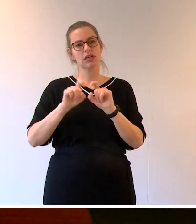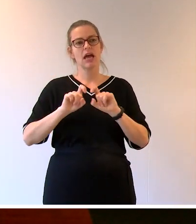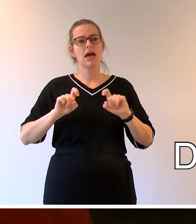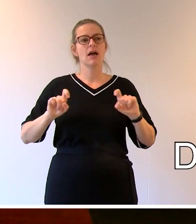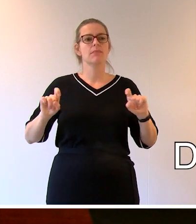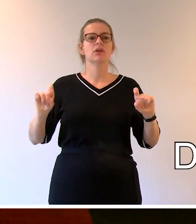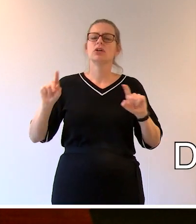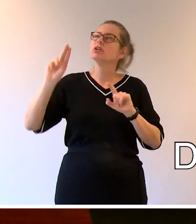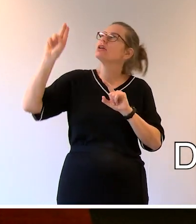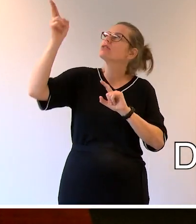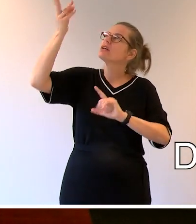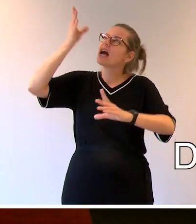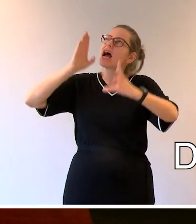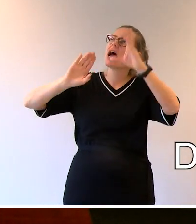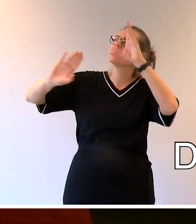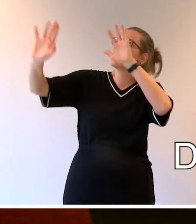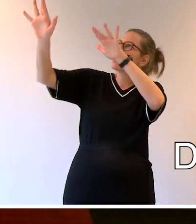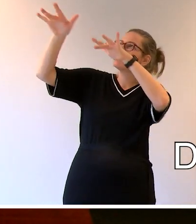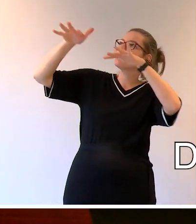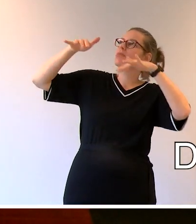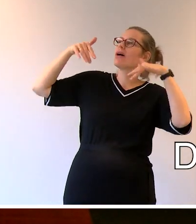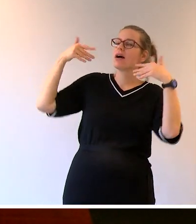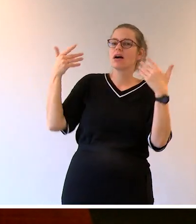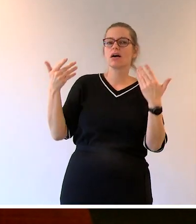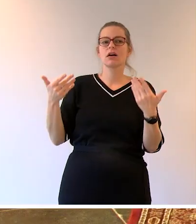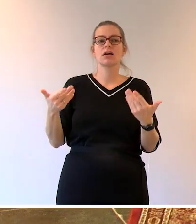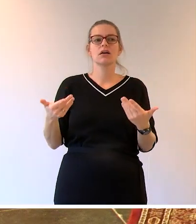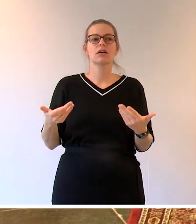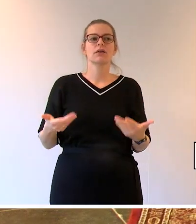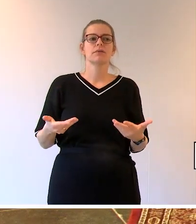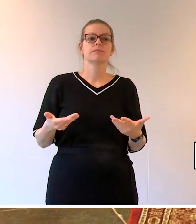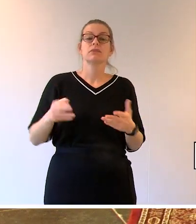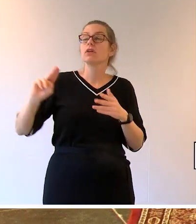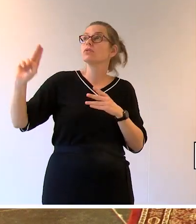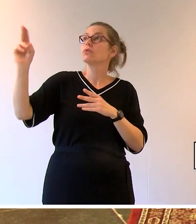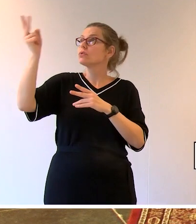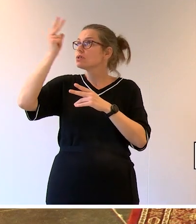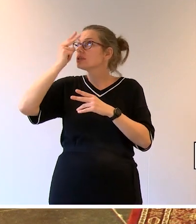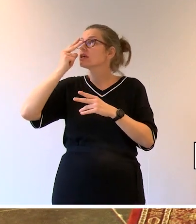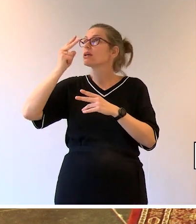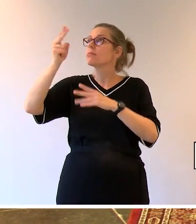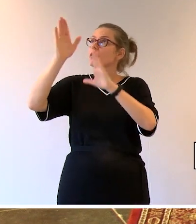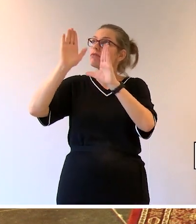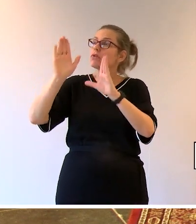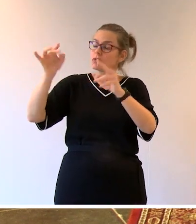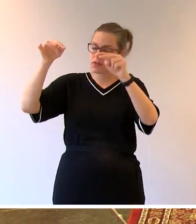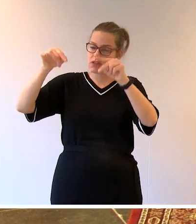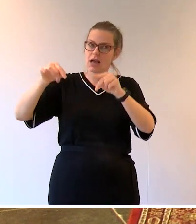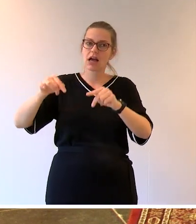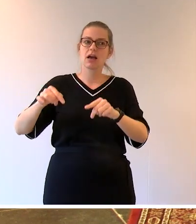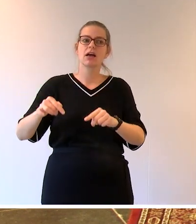onze naam, dat uw heerlijkheid schijnen mag. Dat u zichtbaar wordt vandaag,